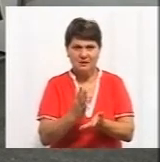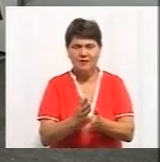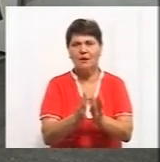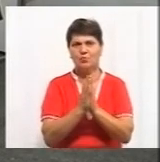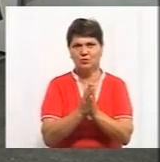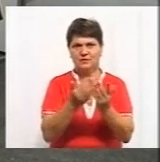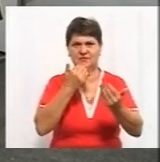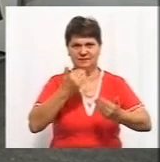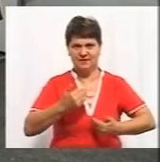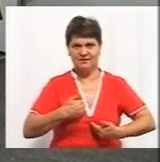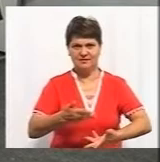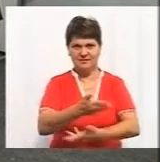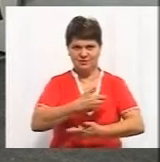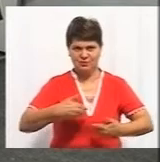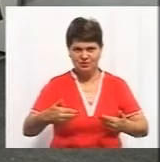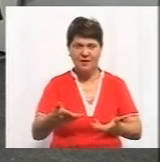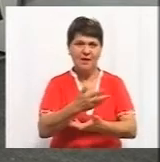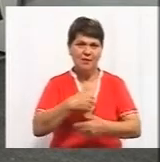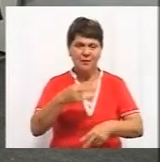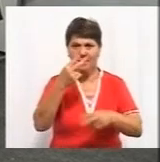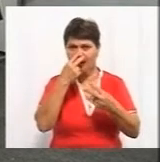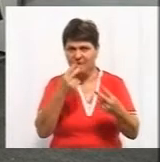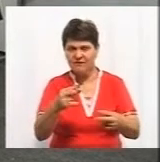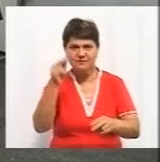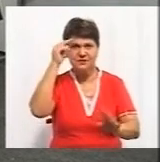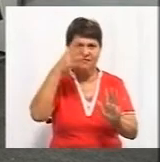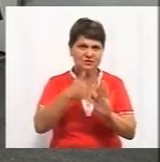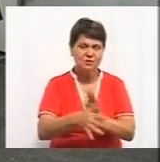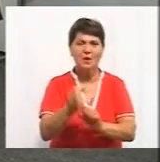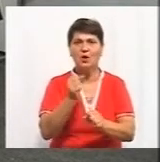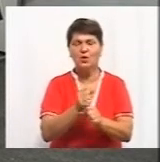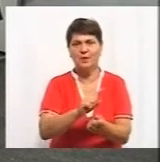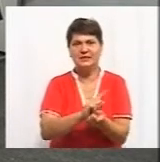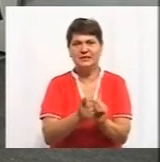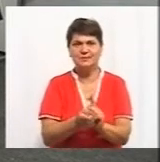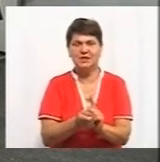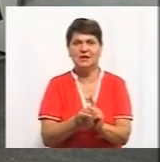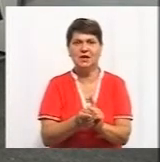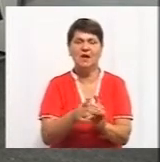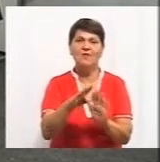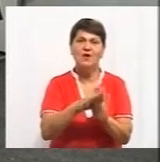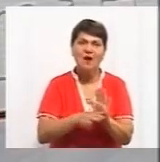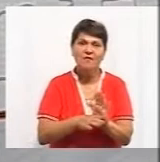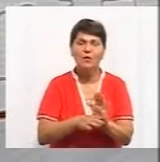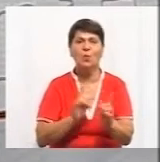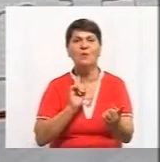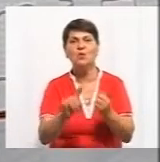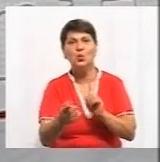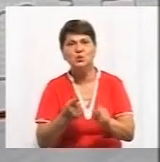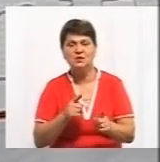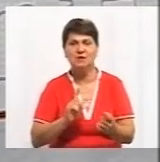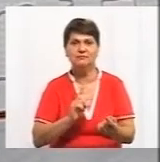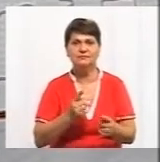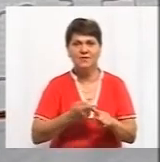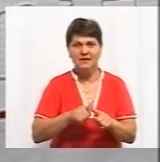нас звертаються, ми дивимося, вивчаємо і робимо якісь зміни в русі, чи в графіку, чи переформатовуємо і так далі.